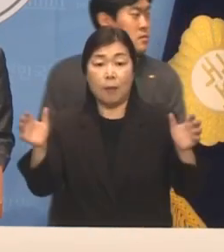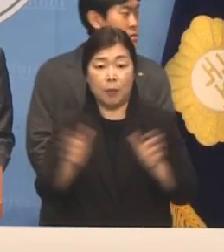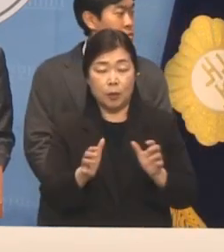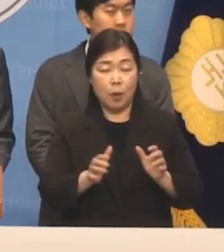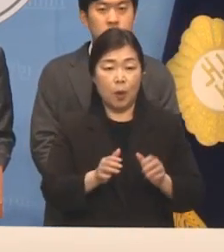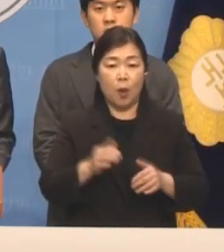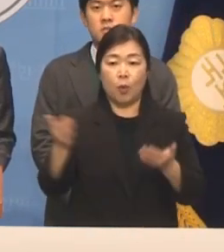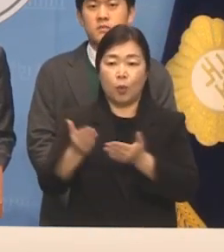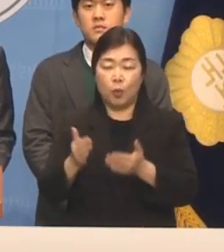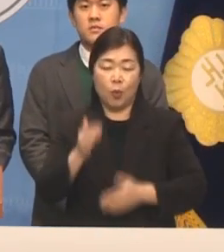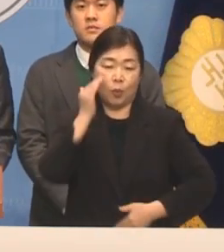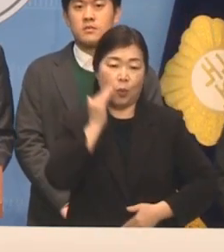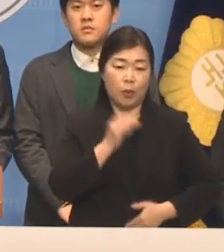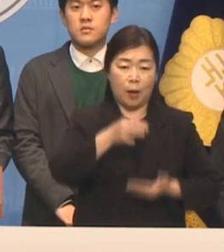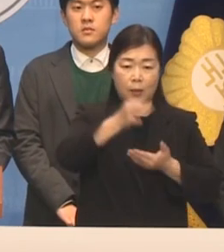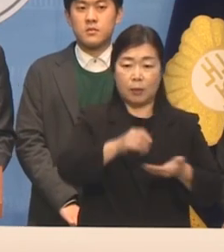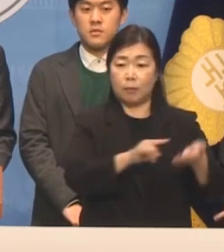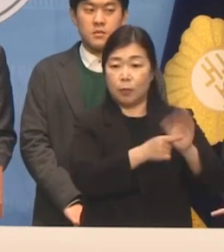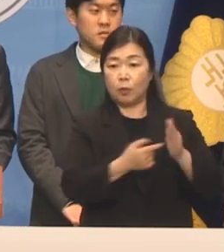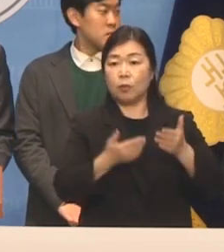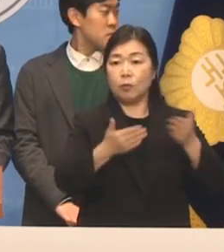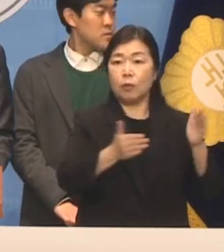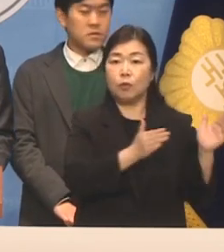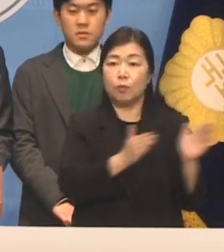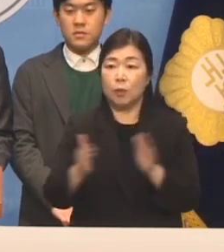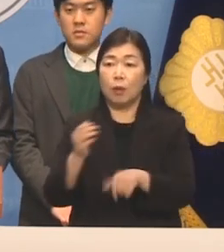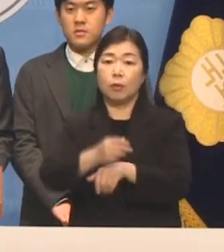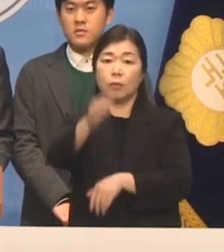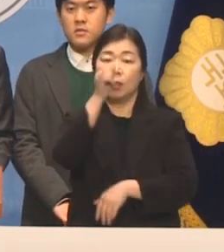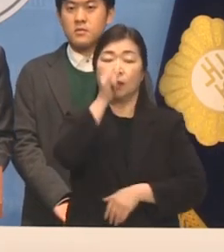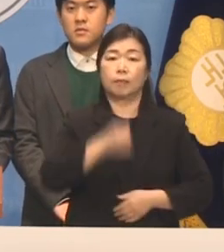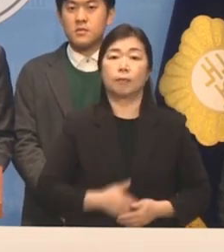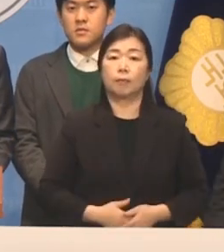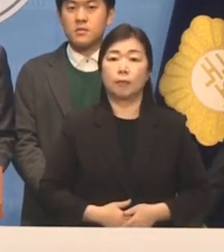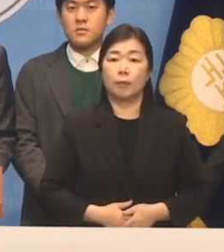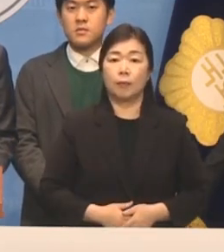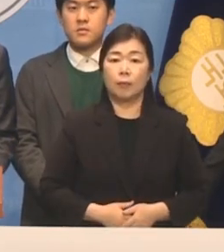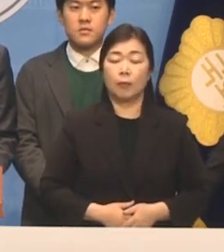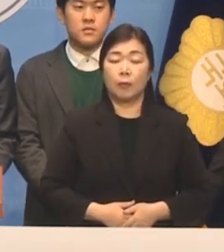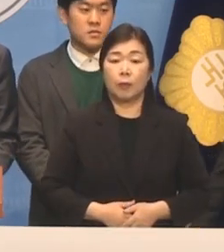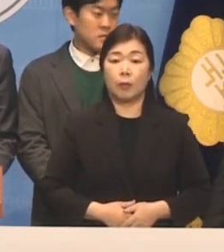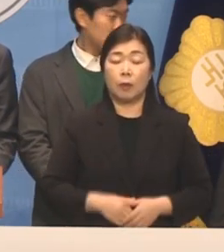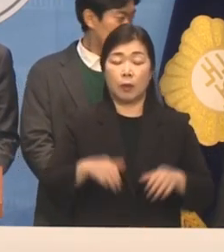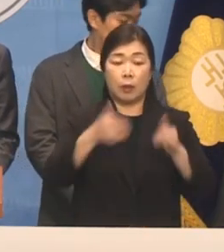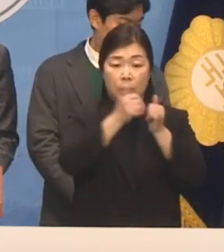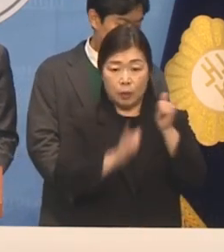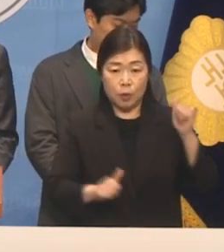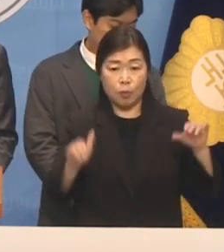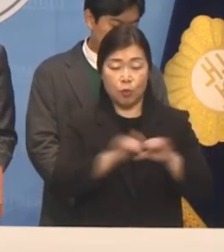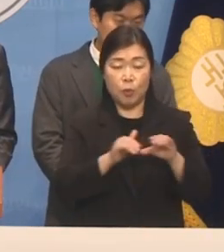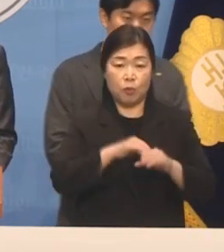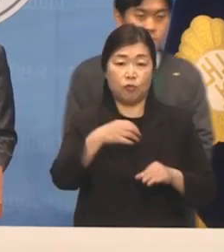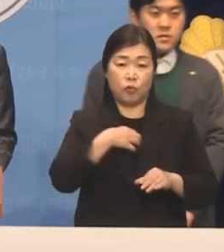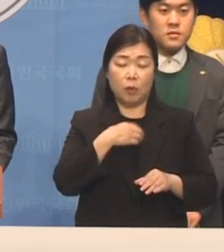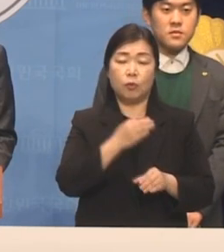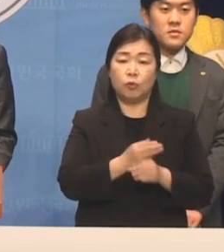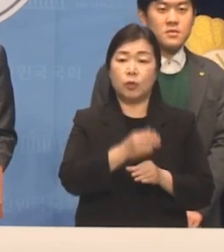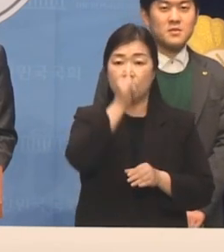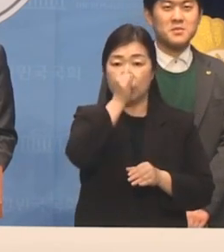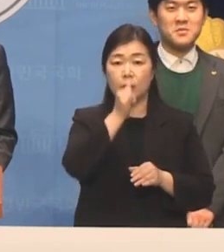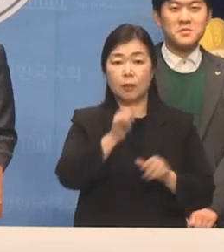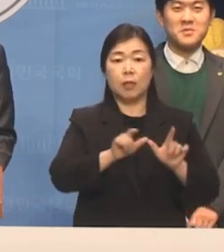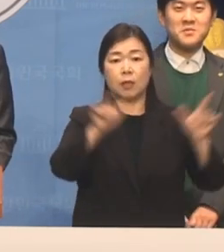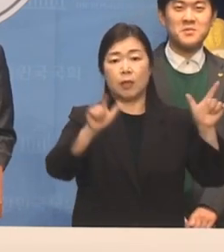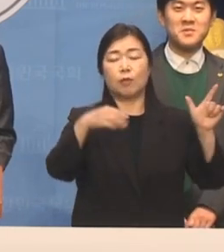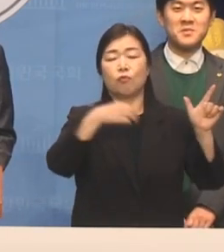녹색의 가치를 전면에 걸고 총선을 준비하고 있습니다. 특히 인류 전체 문명의 위기로 다가오고 있는 기후재앙,